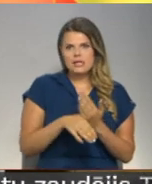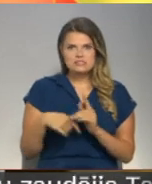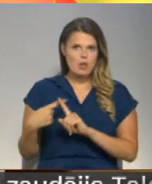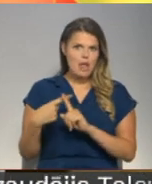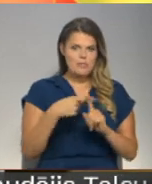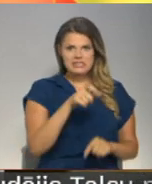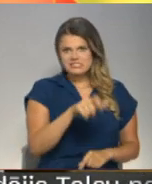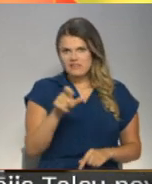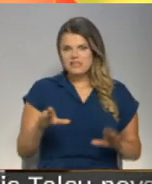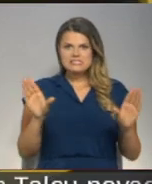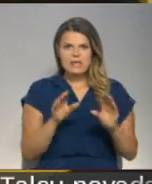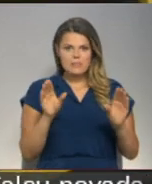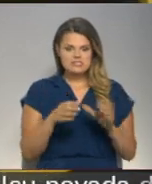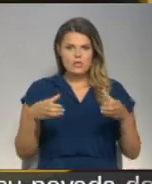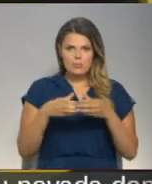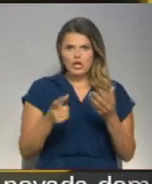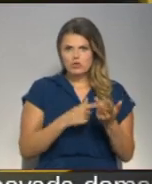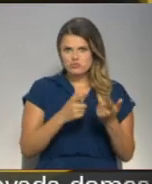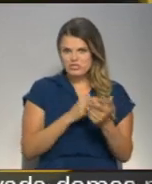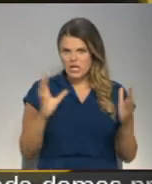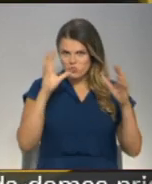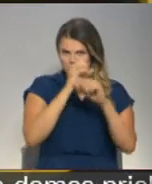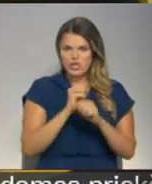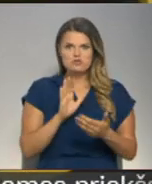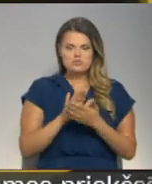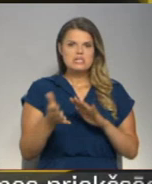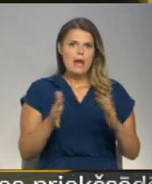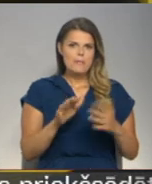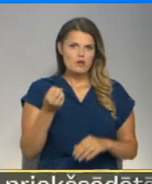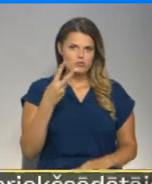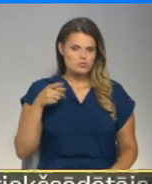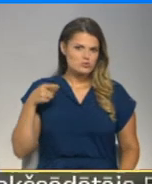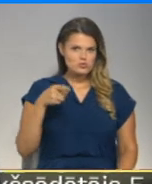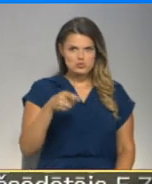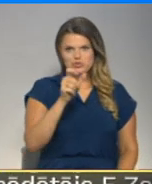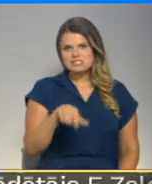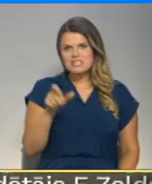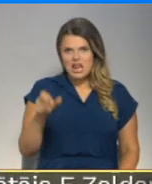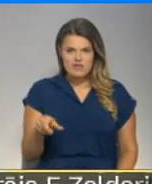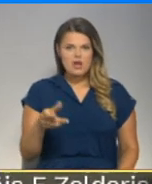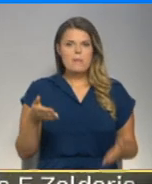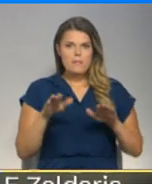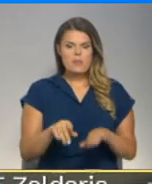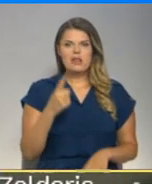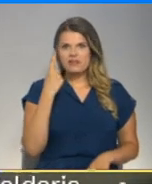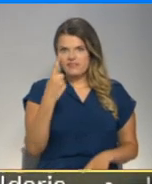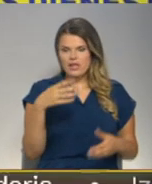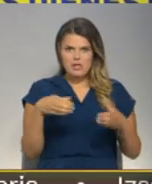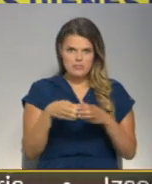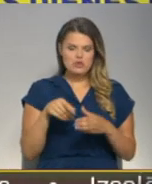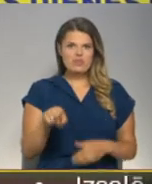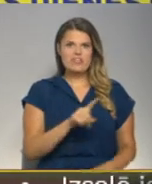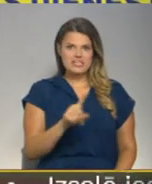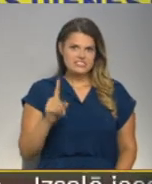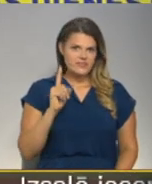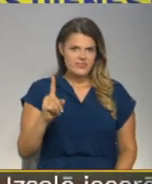jo samazinot brigāžu skaitu, naktī uz apmēram 12 tūkstošiem iedzīvotāju paliek viena brigāde, un tas ir